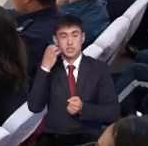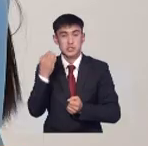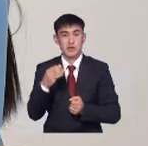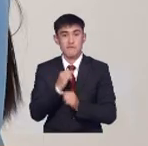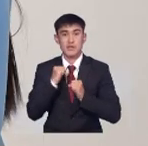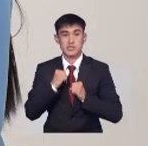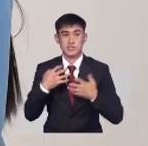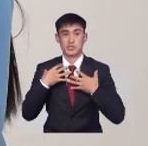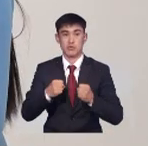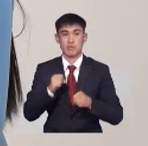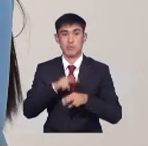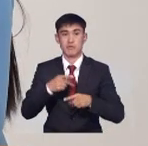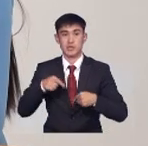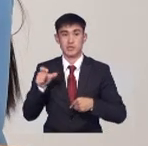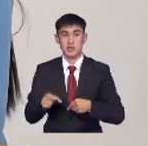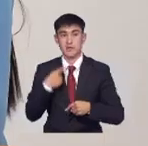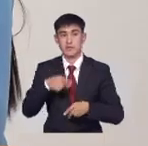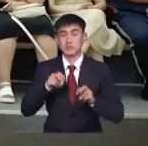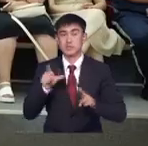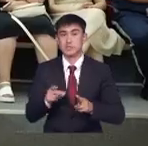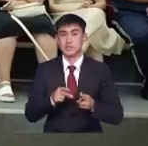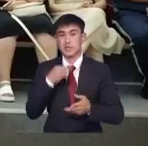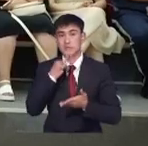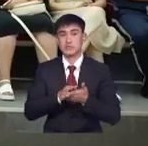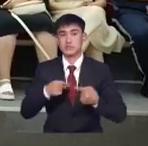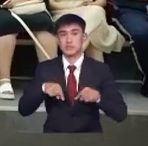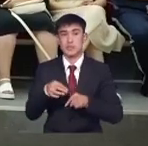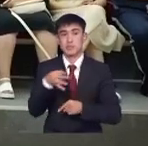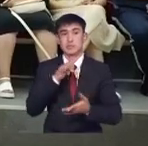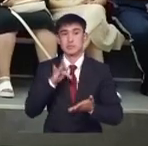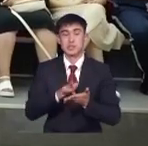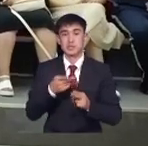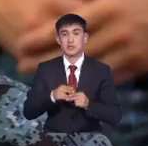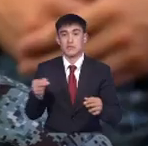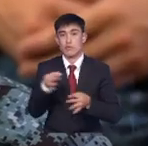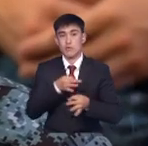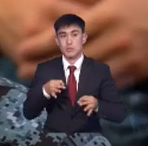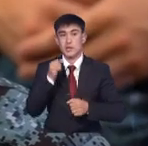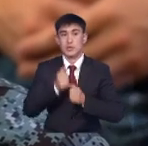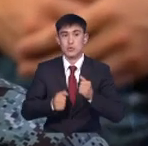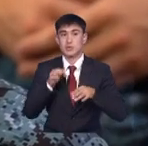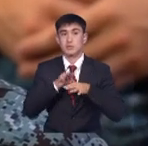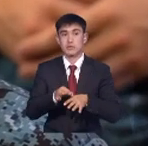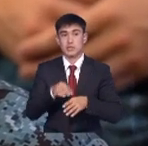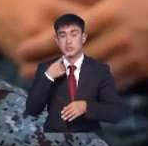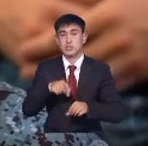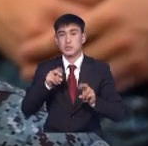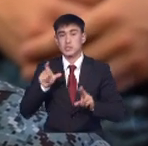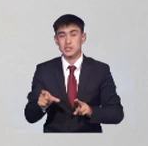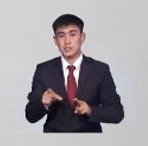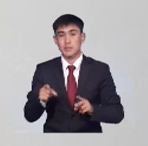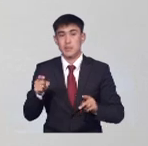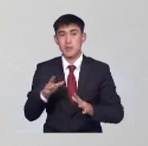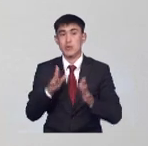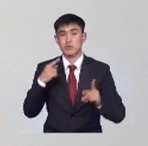и физического здоровья правоохранителей, говорят эксперты ответственных ведомств. В областном центре данные форумы стали регулярными. Как отмечают специалисты,